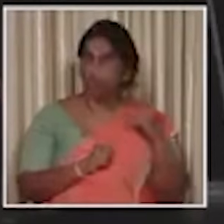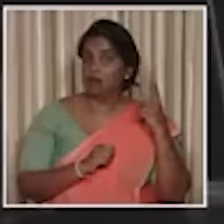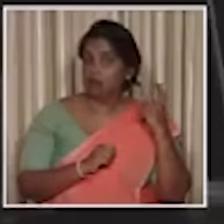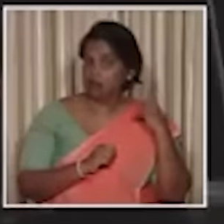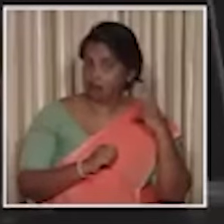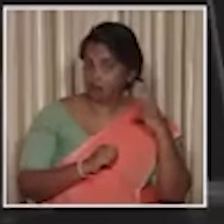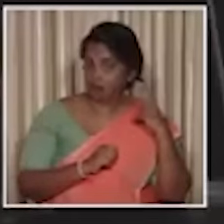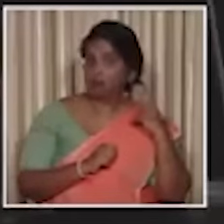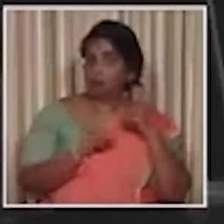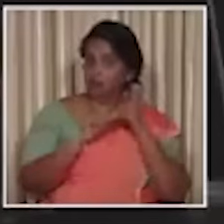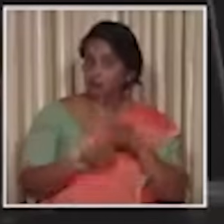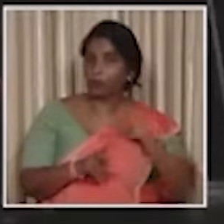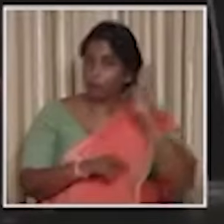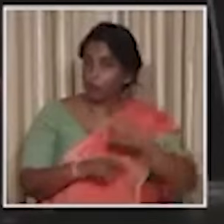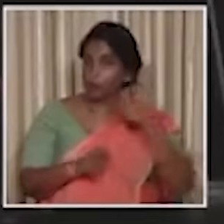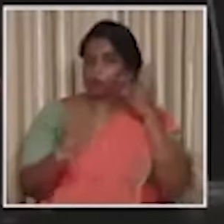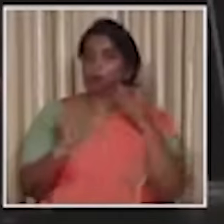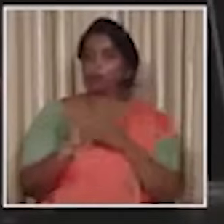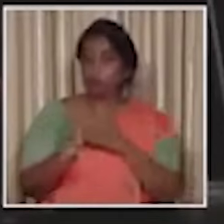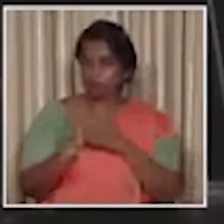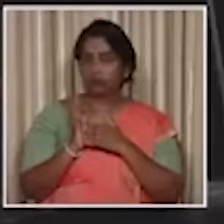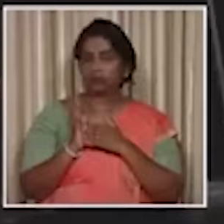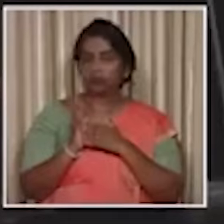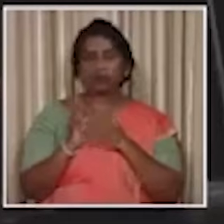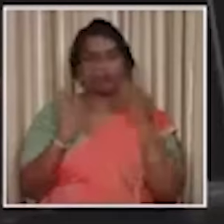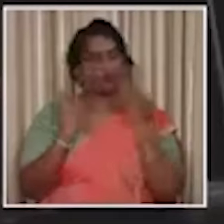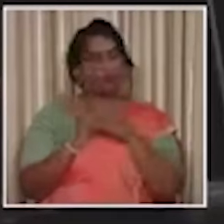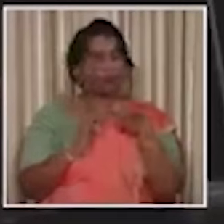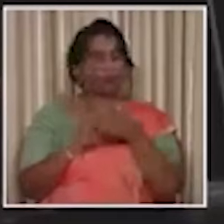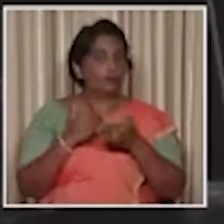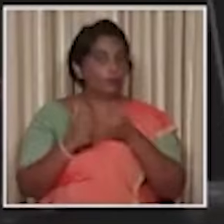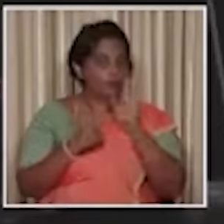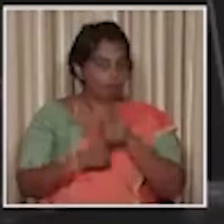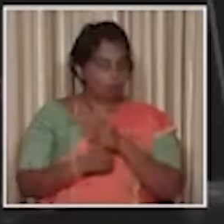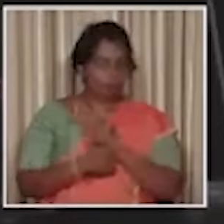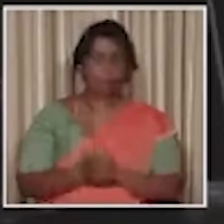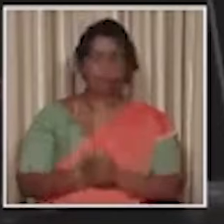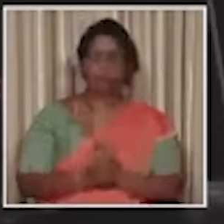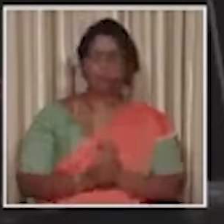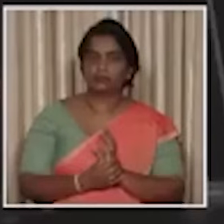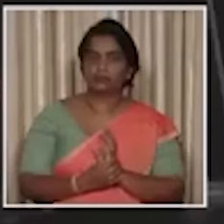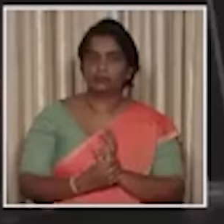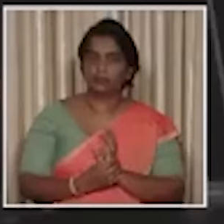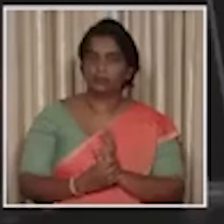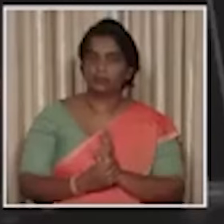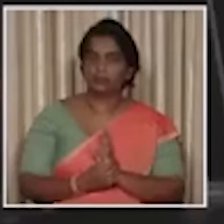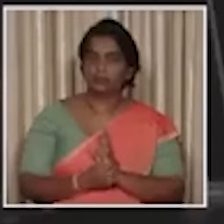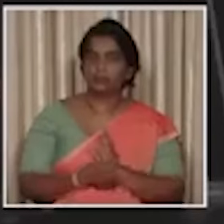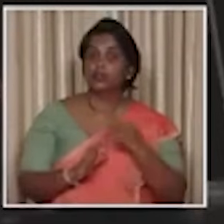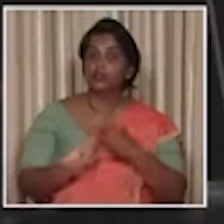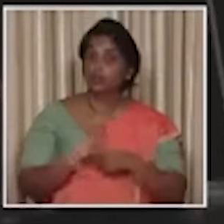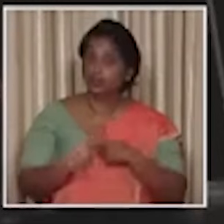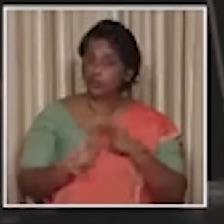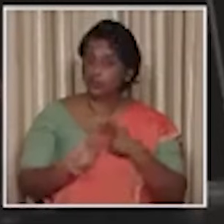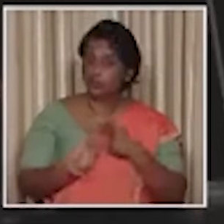ஆனையிறவு பகுதியில் ஏனையின் வீதியின் பிரதான வீதியின் இருமரங்கும் இருவேறு போர் வெற்றி சின்னங்கள் நிறுவப்பட்டுள்ளன. இலங்கையை தாங்கி நிற்கும் வலிந்த